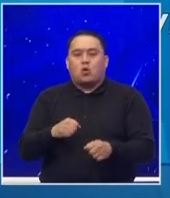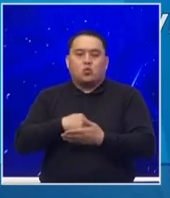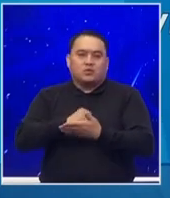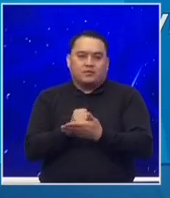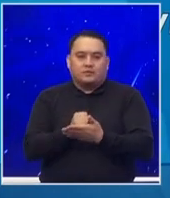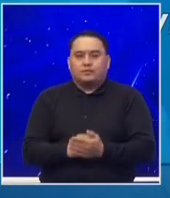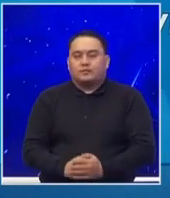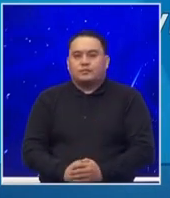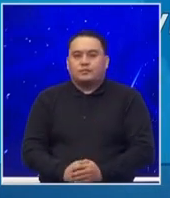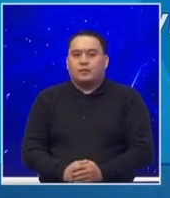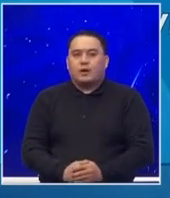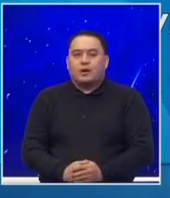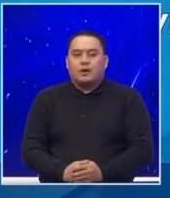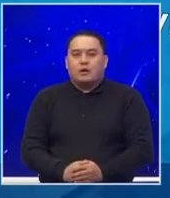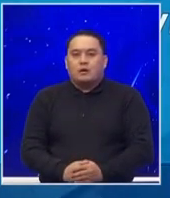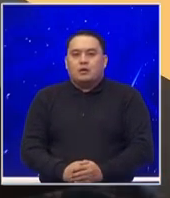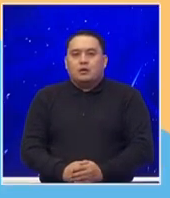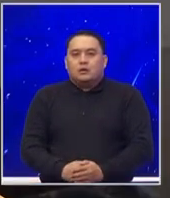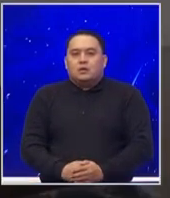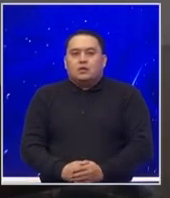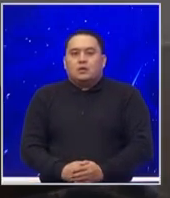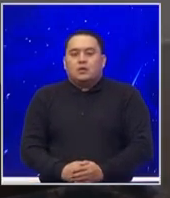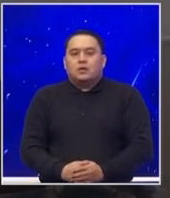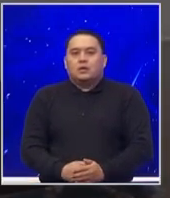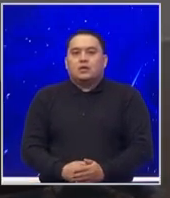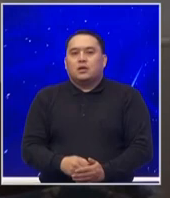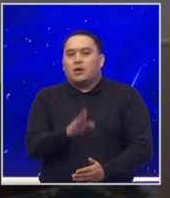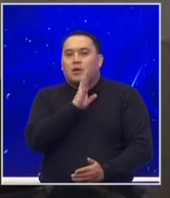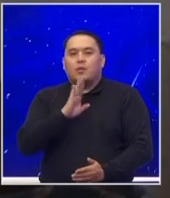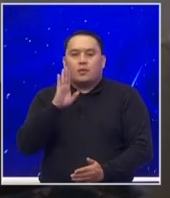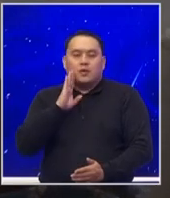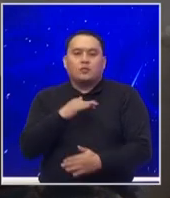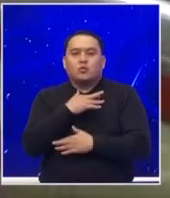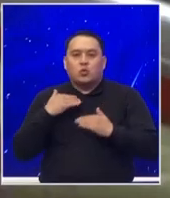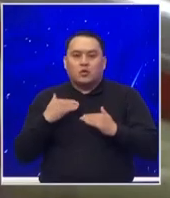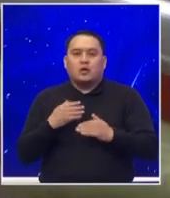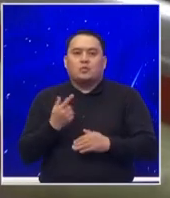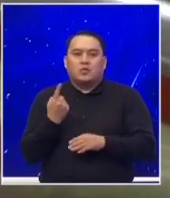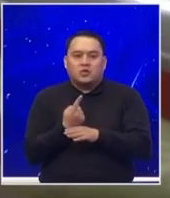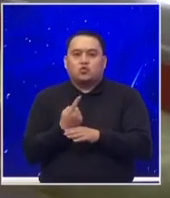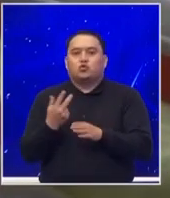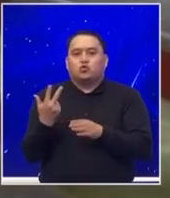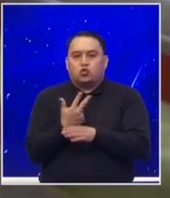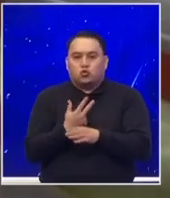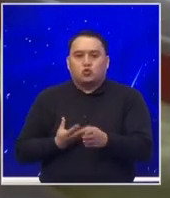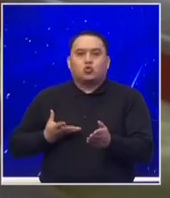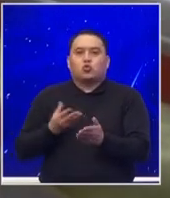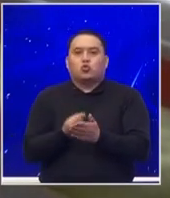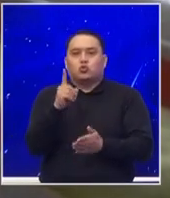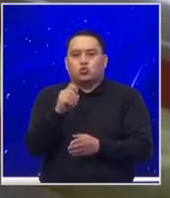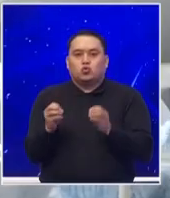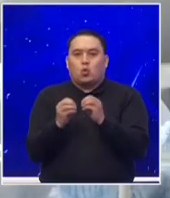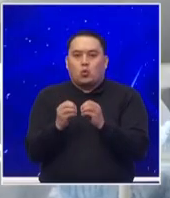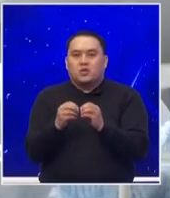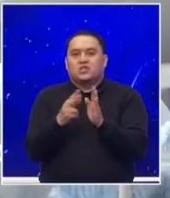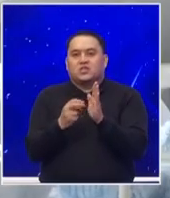бекітілген. Жәрдемақыда да жаңалық бар. Енді жас аналар үшін бірінші немесе үшінші баланың туылуына бір реттік төлем 110